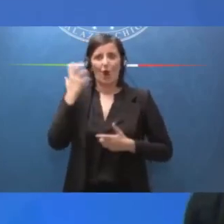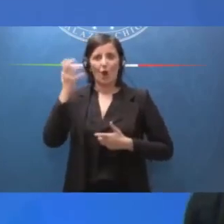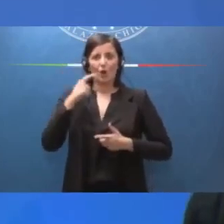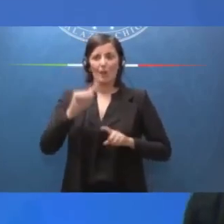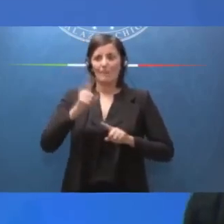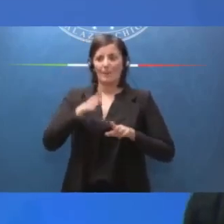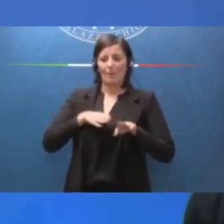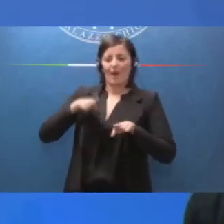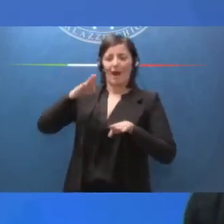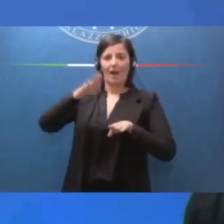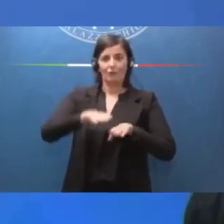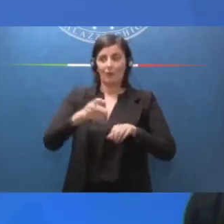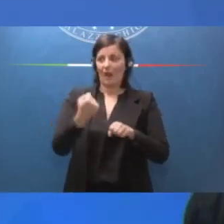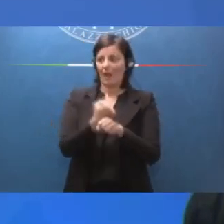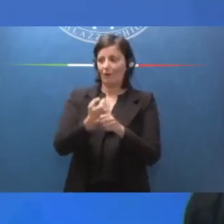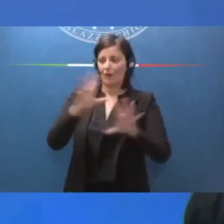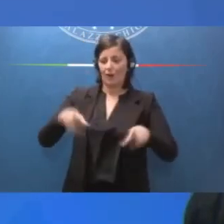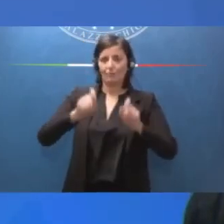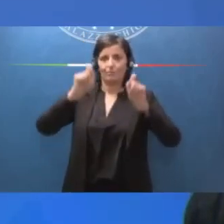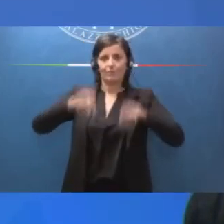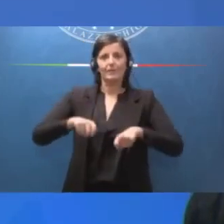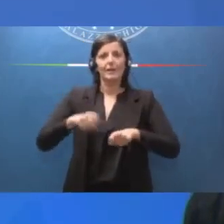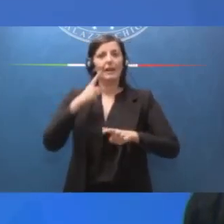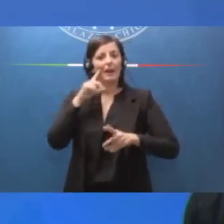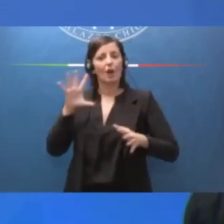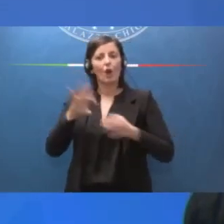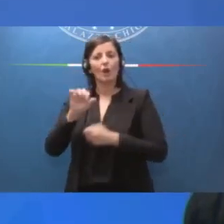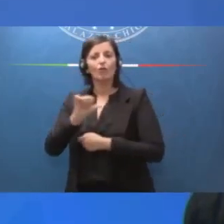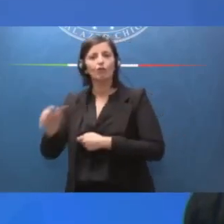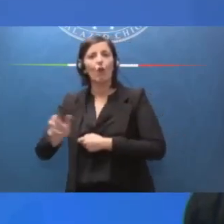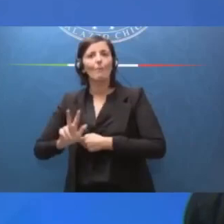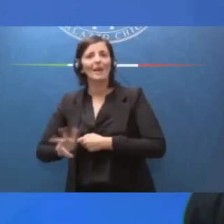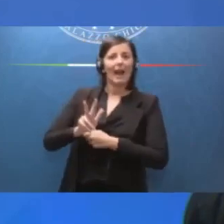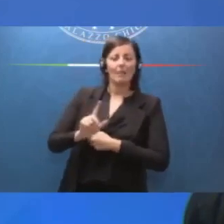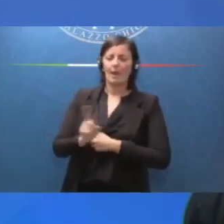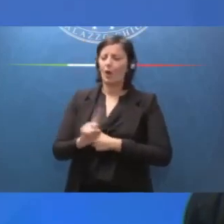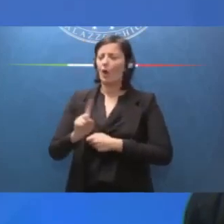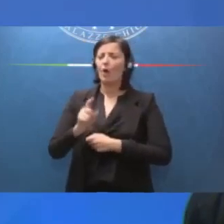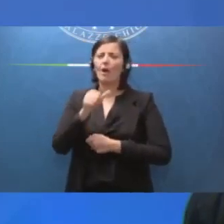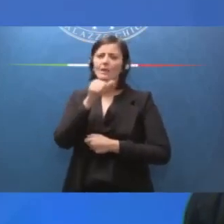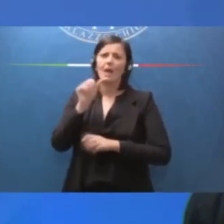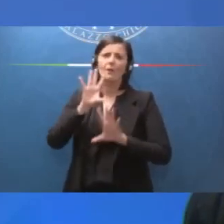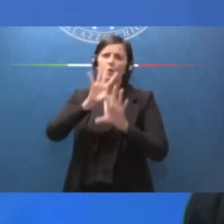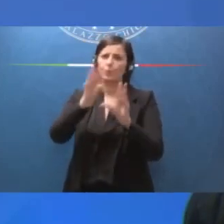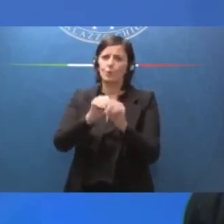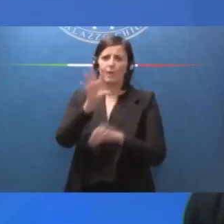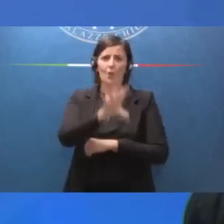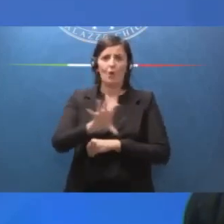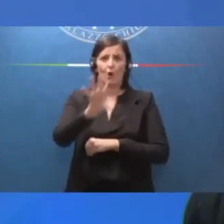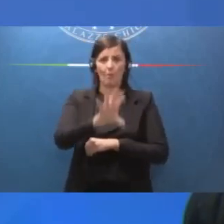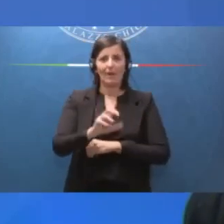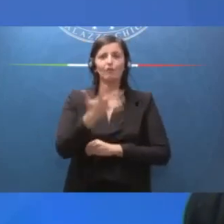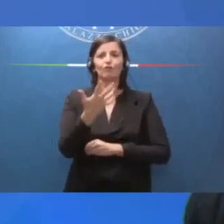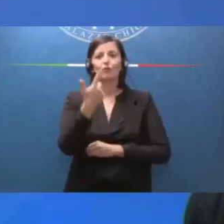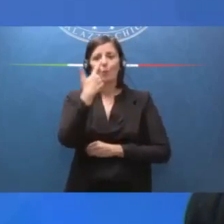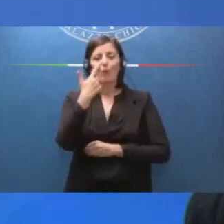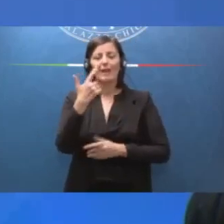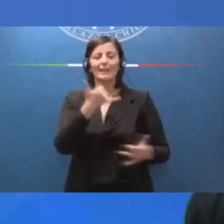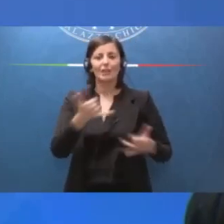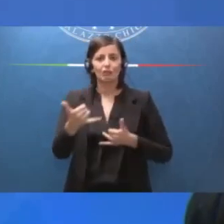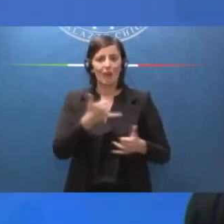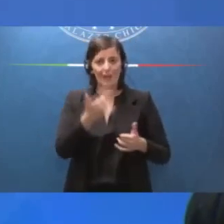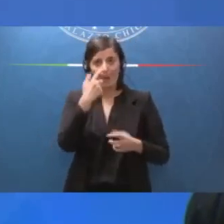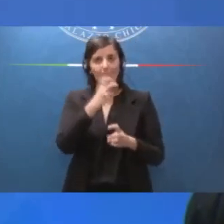questi benedetti lavori che non interessano solo Messina e Reggio Calabria, ma interessano l'intera Europa, tanto che il 5 dicembre a Bruxelles, alla riunione dei ministri dei